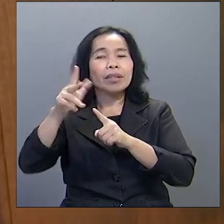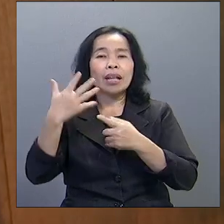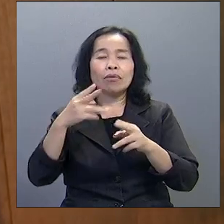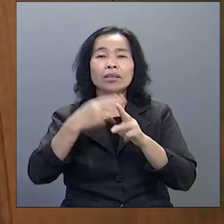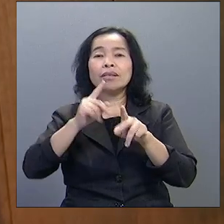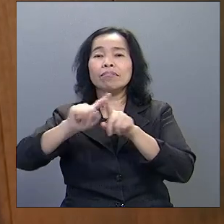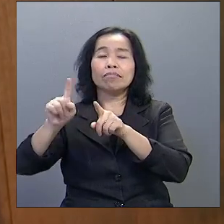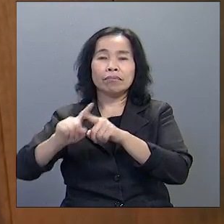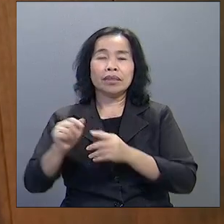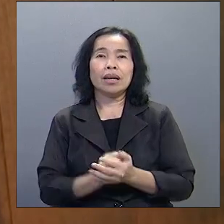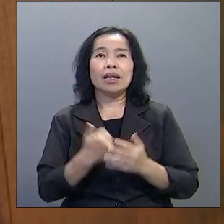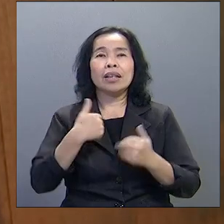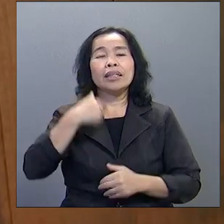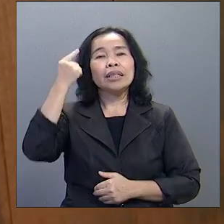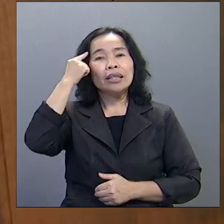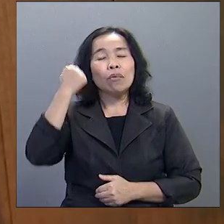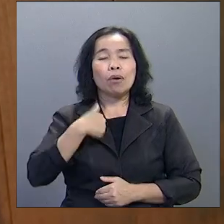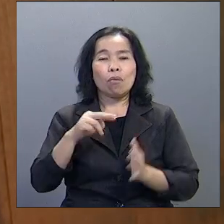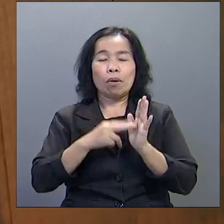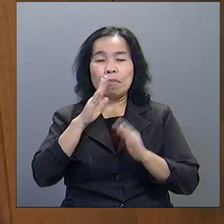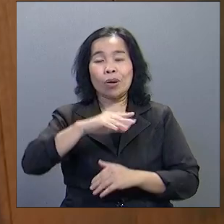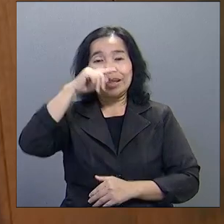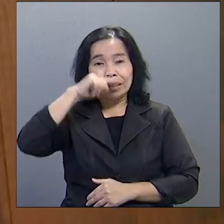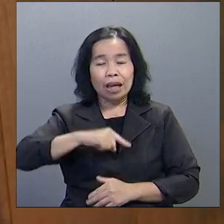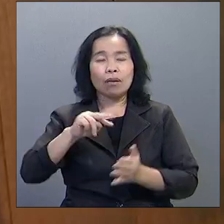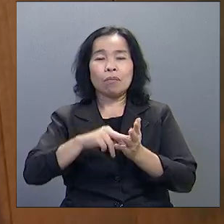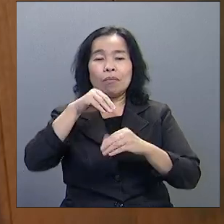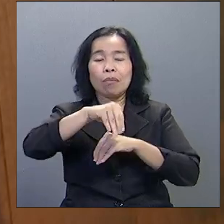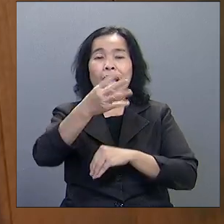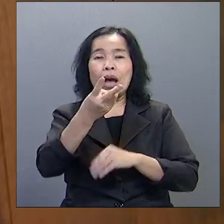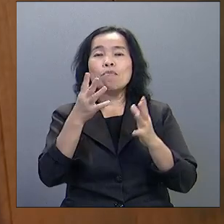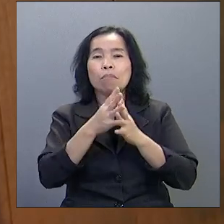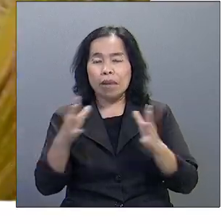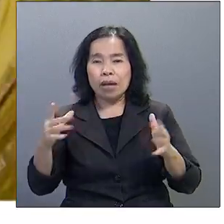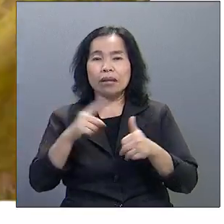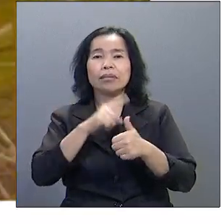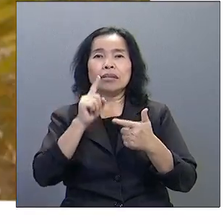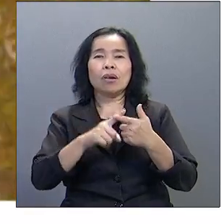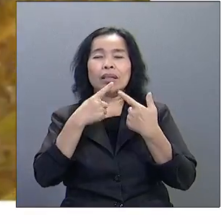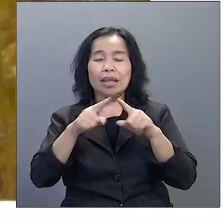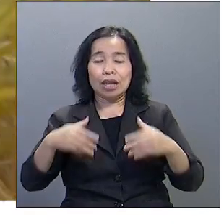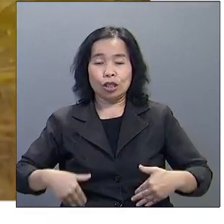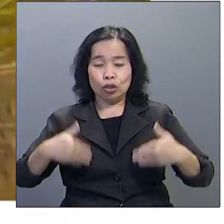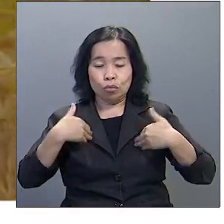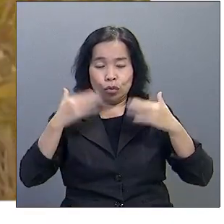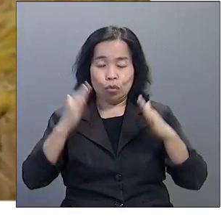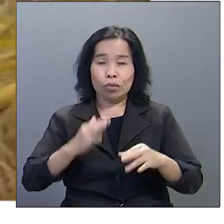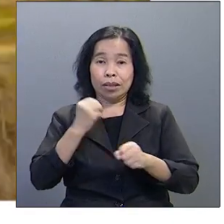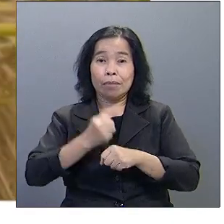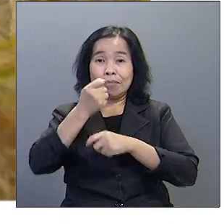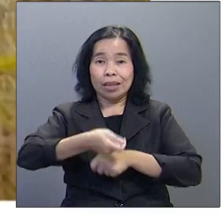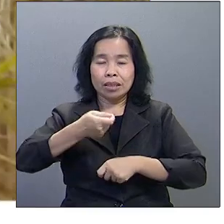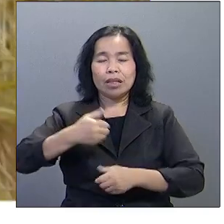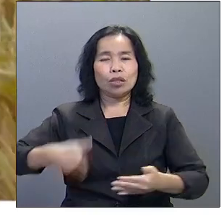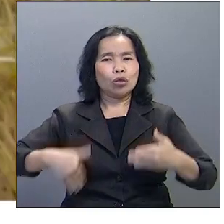เห็นว่าเอ่อทั้งๆที่เราเป็นเมืองที่ปลูกข้าวเยอะแล้วก็แต่ว่าวิถีชีวิตของเกษตรกรไม่ได้ไม่ได้แบบดี